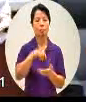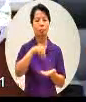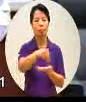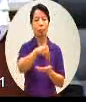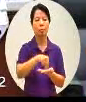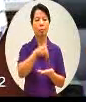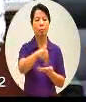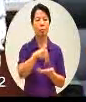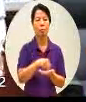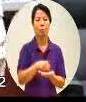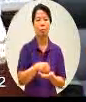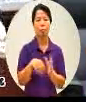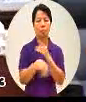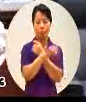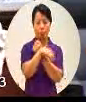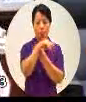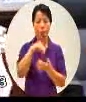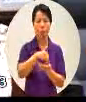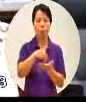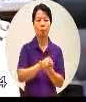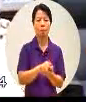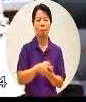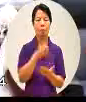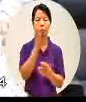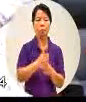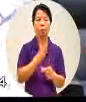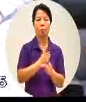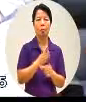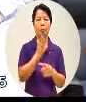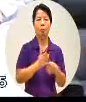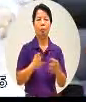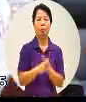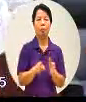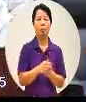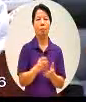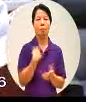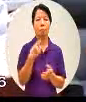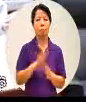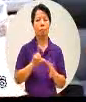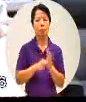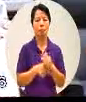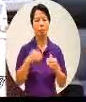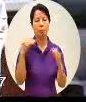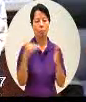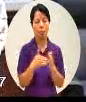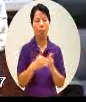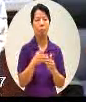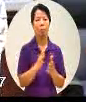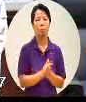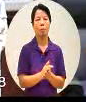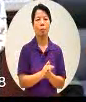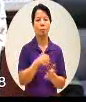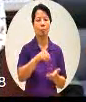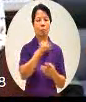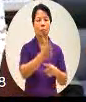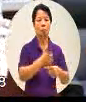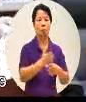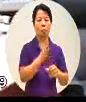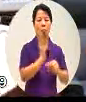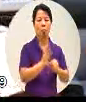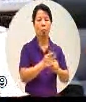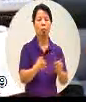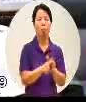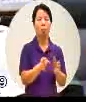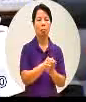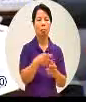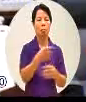啊，然后下到一半吼、哦，伊看表讲，哎，我时间到啊，就行棋行到一半，伊人歪